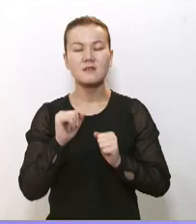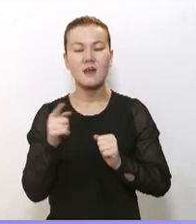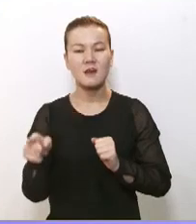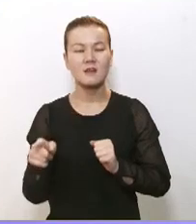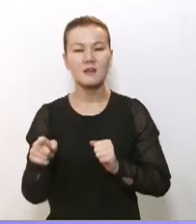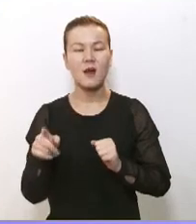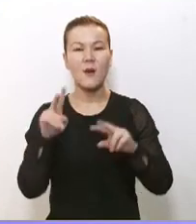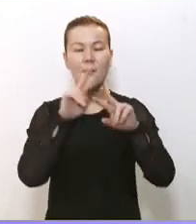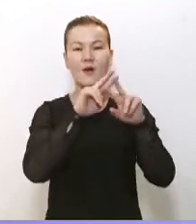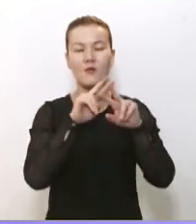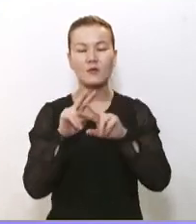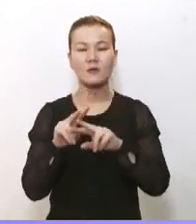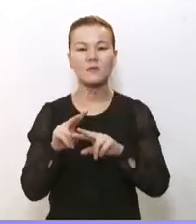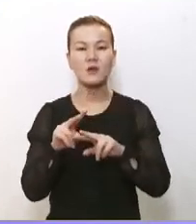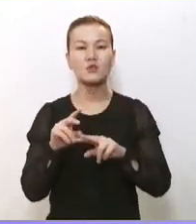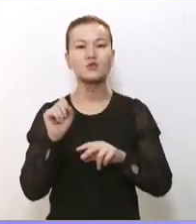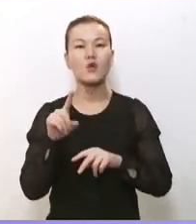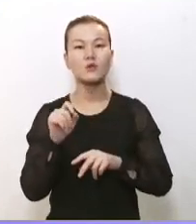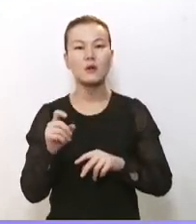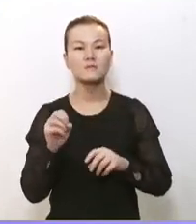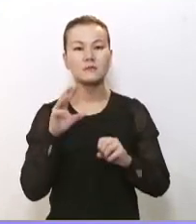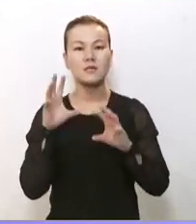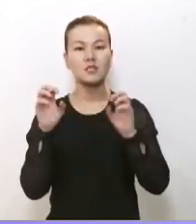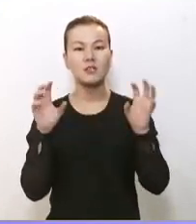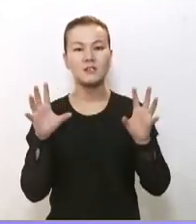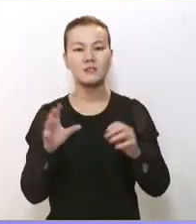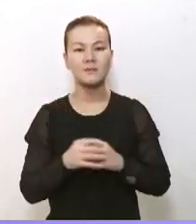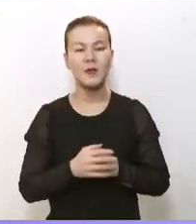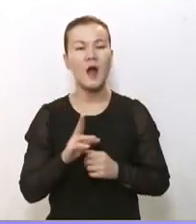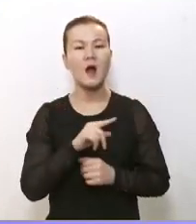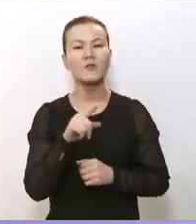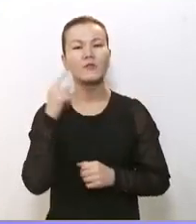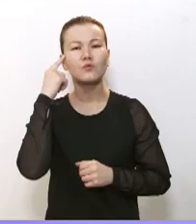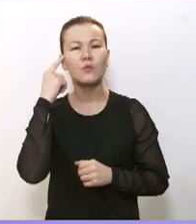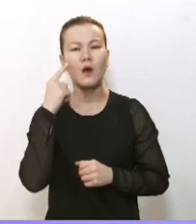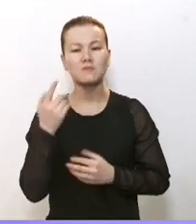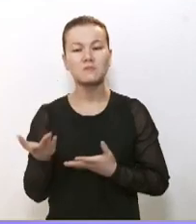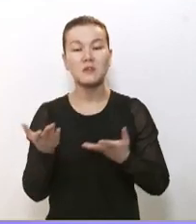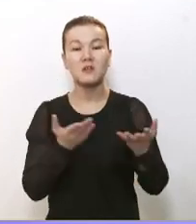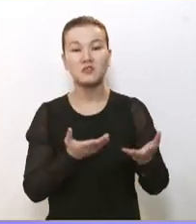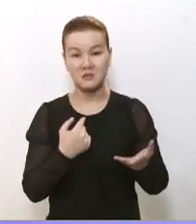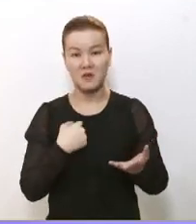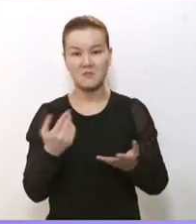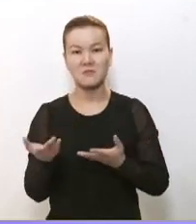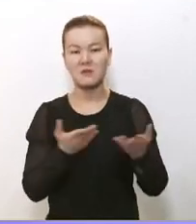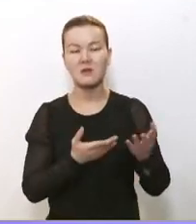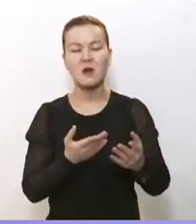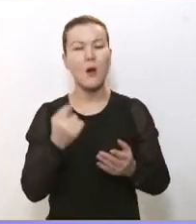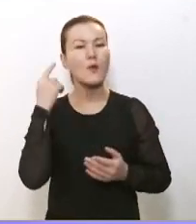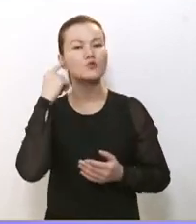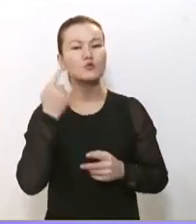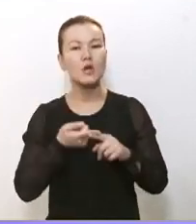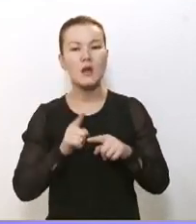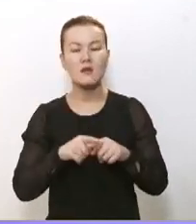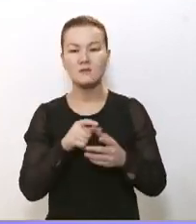погонам золотом зажглись. Как вы думаете, почему я предложила прослушать это